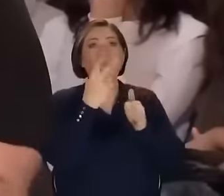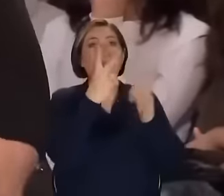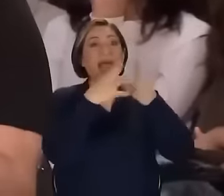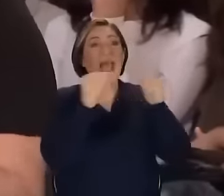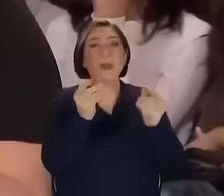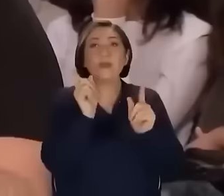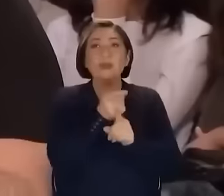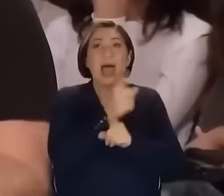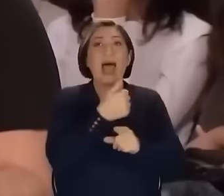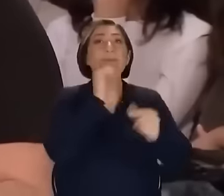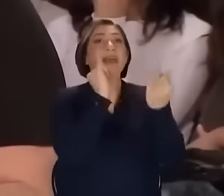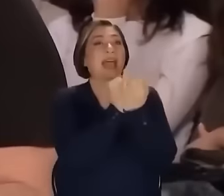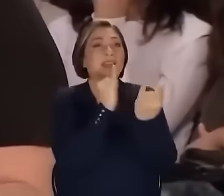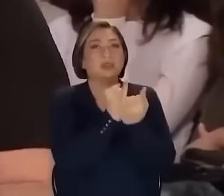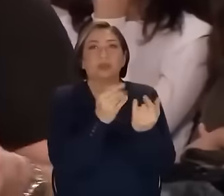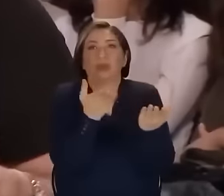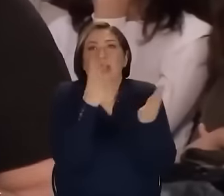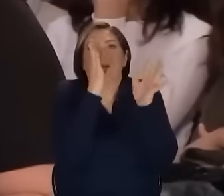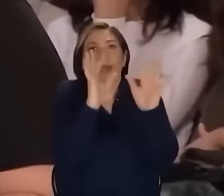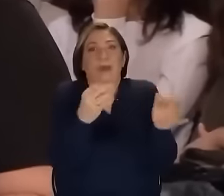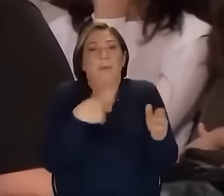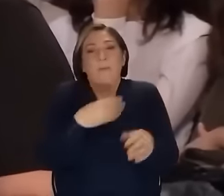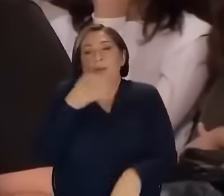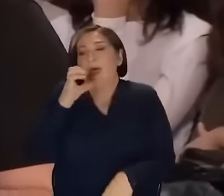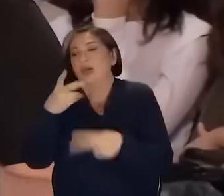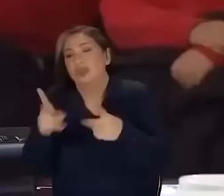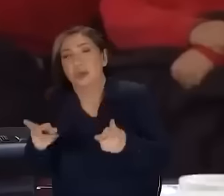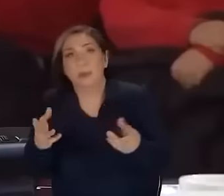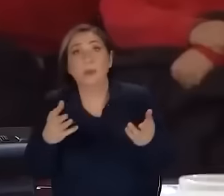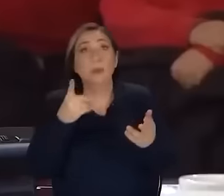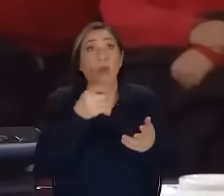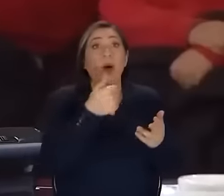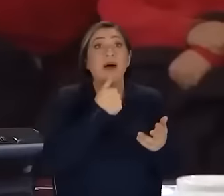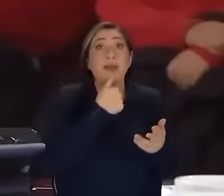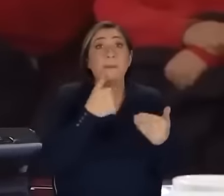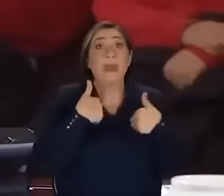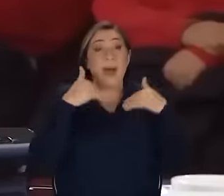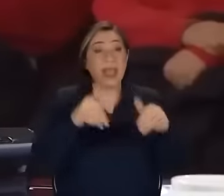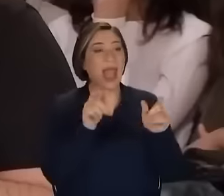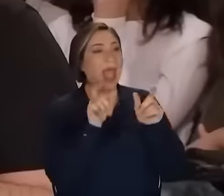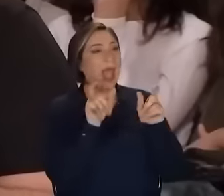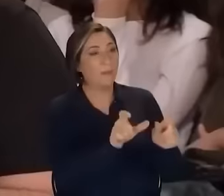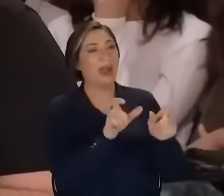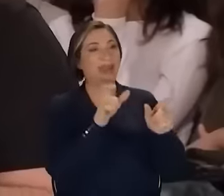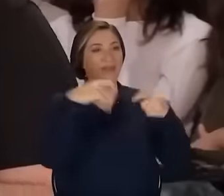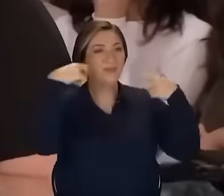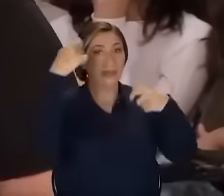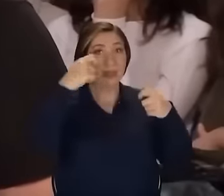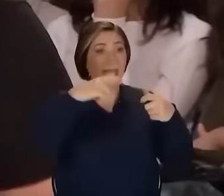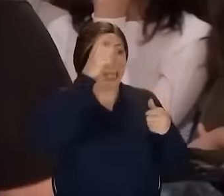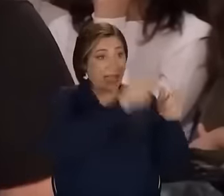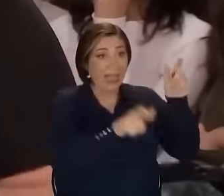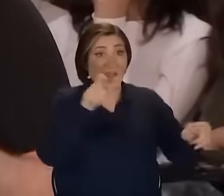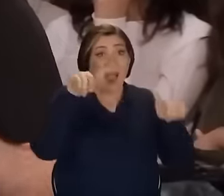kaybeden türde abi kardeş. Kim ki onlar yani? Ben bar açacağım falan. Yani bu adam benim aynı Emanet filmindeki karakterimin